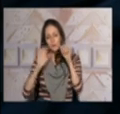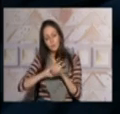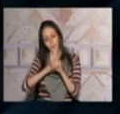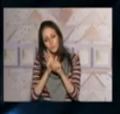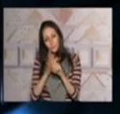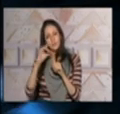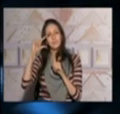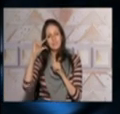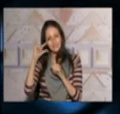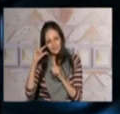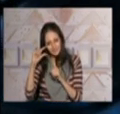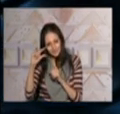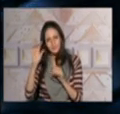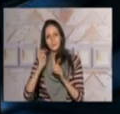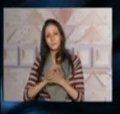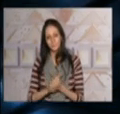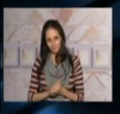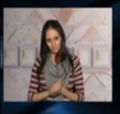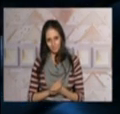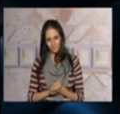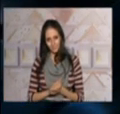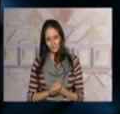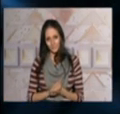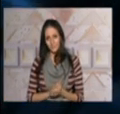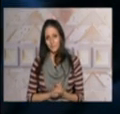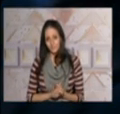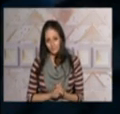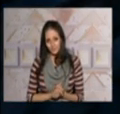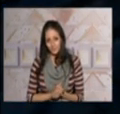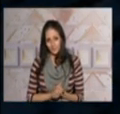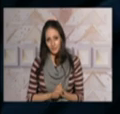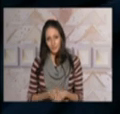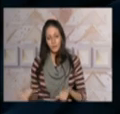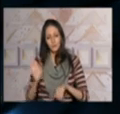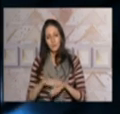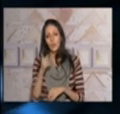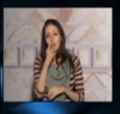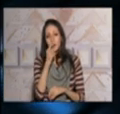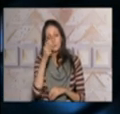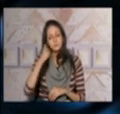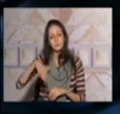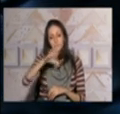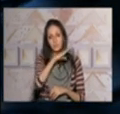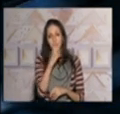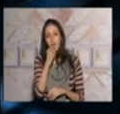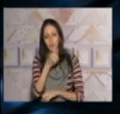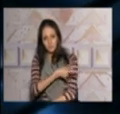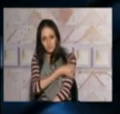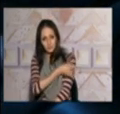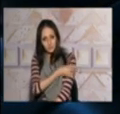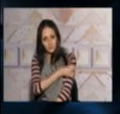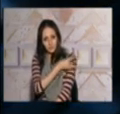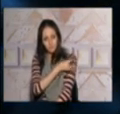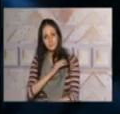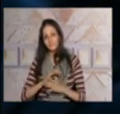الإصابة وحدتها تقل، لدرجة أن حتى المطعمين من الكبار من سن 16 سنة